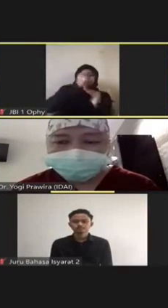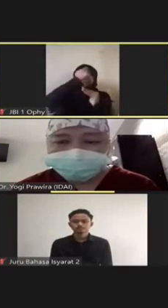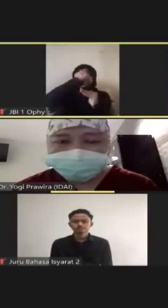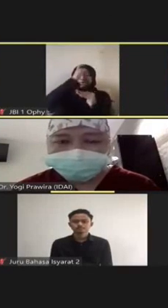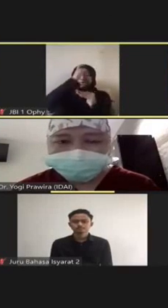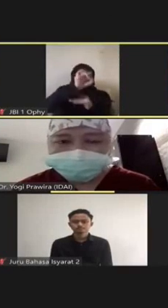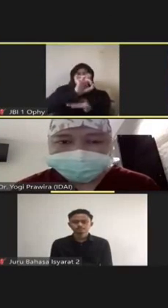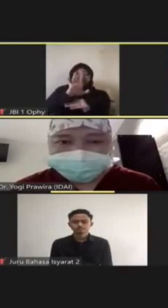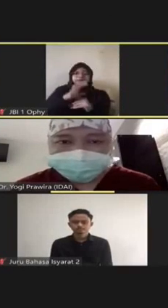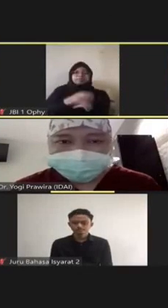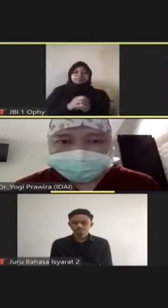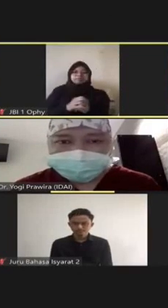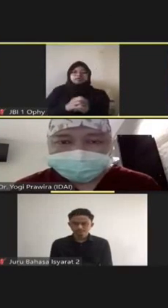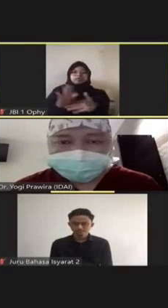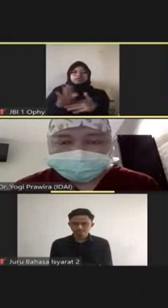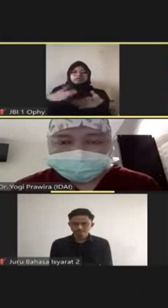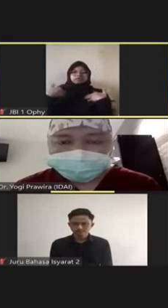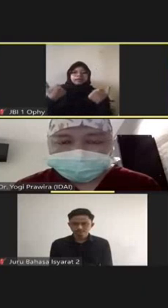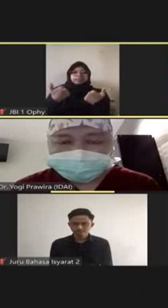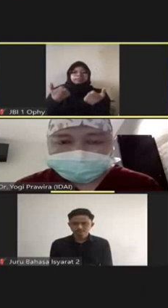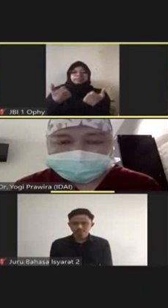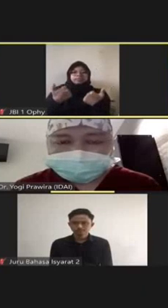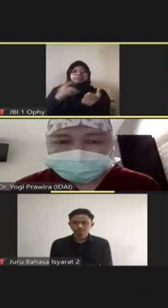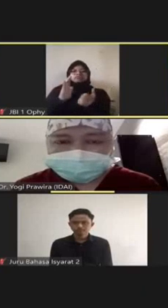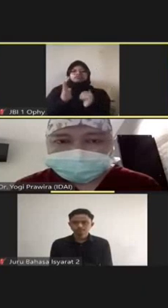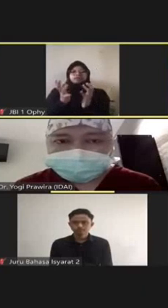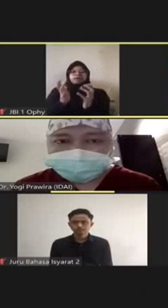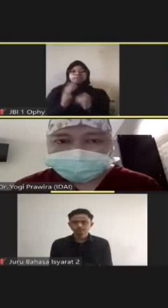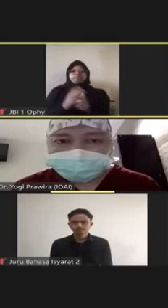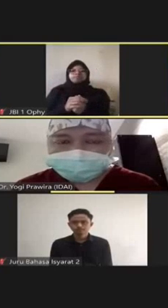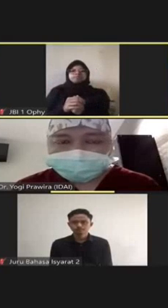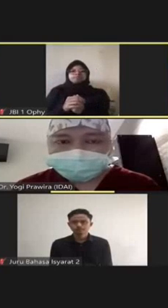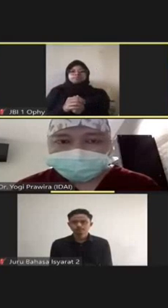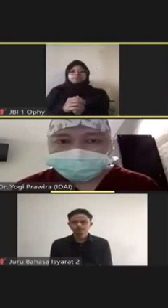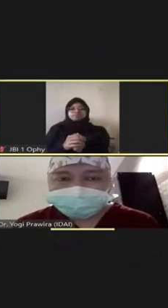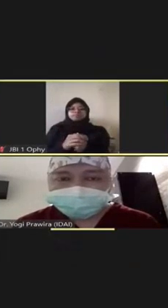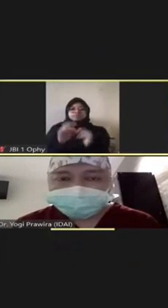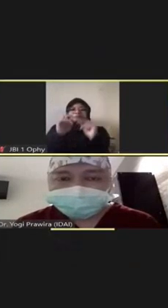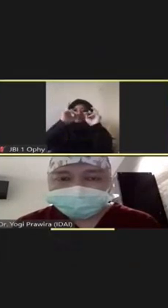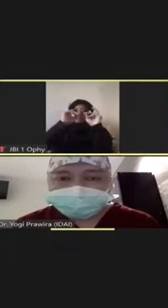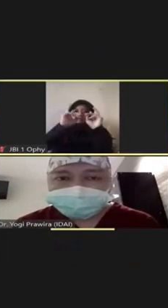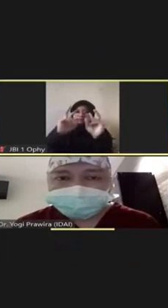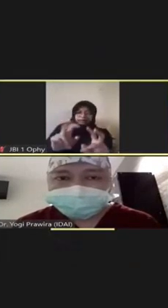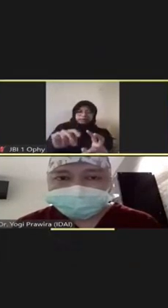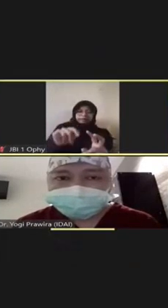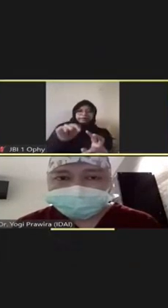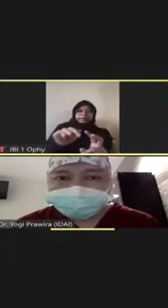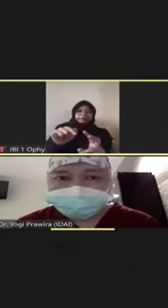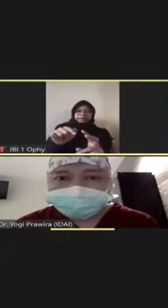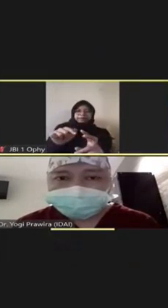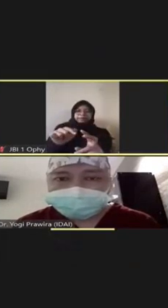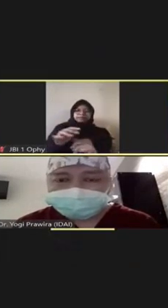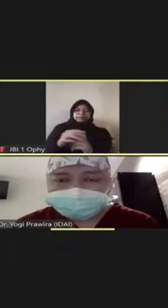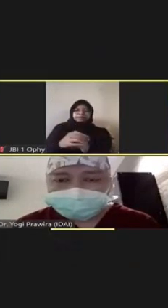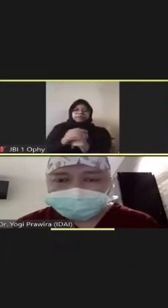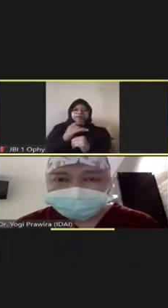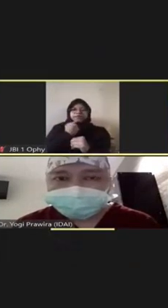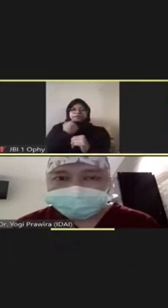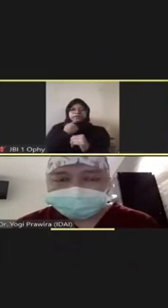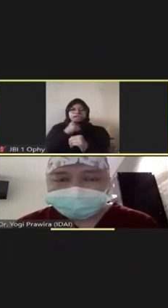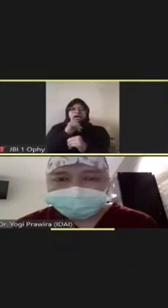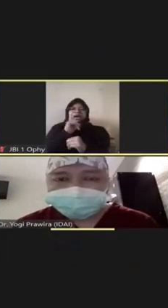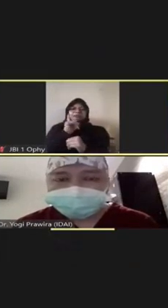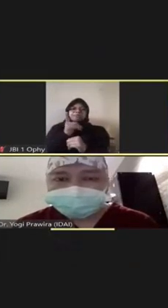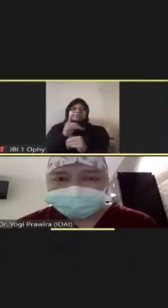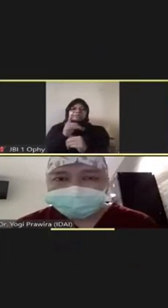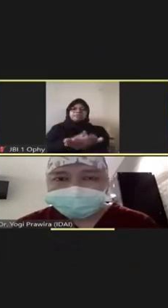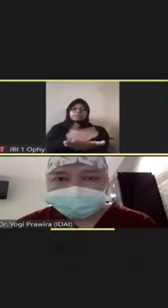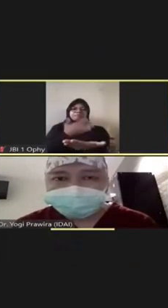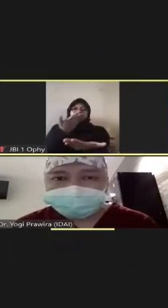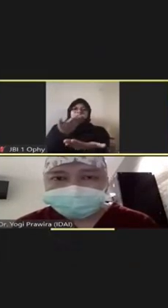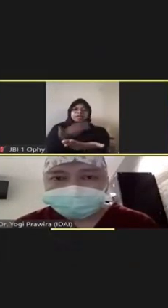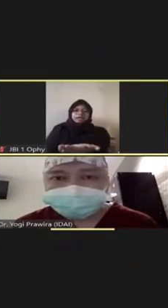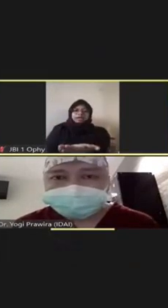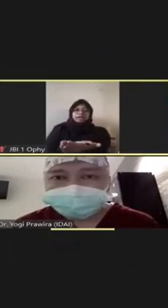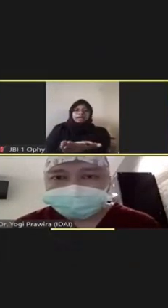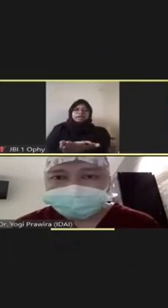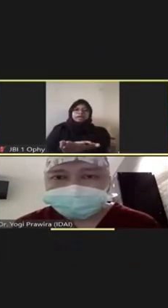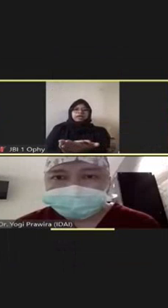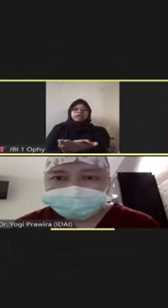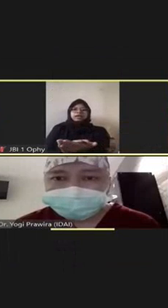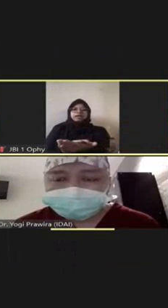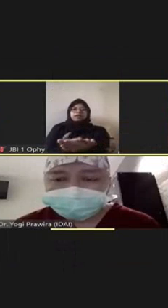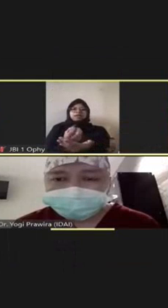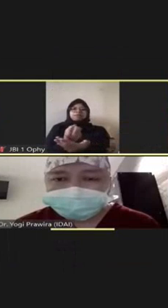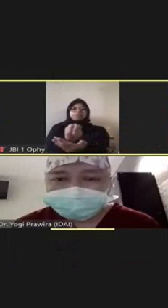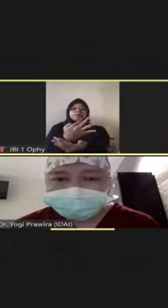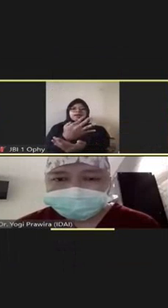sembuh. Kami berusaha menganalisis mengenai penyebab kematian dan berapa